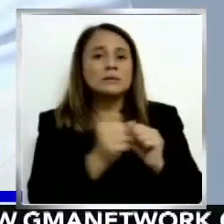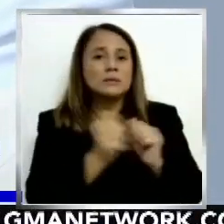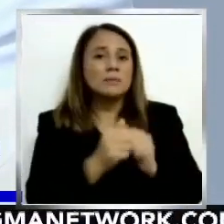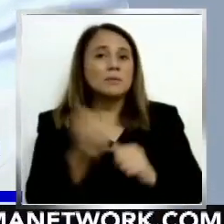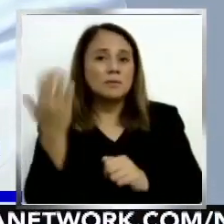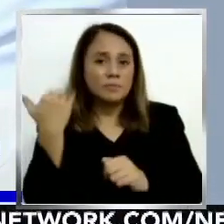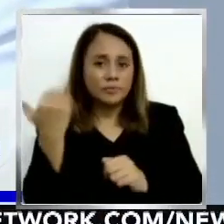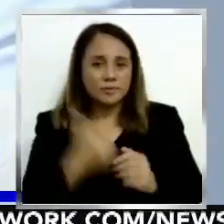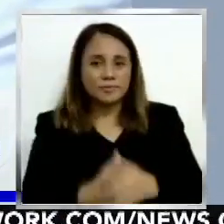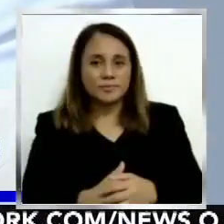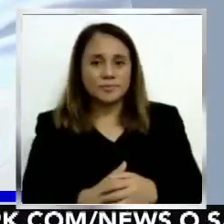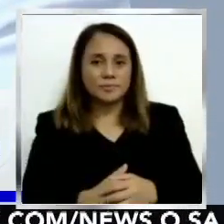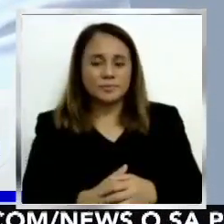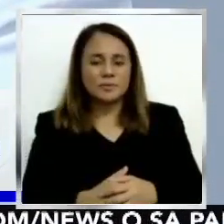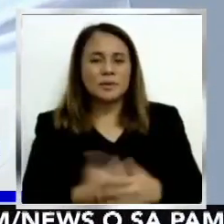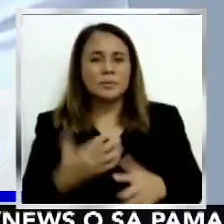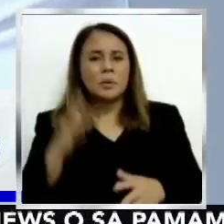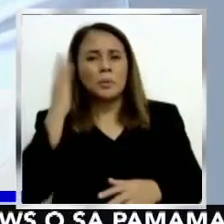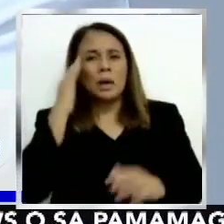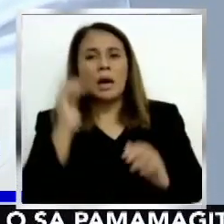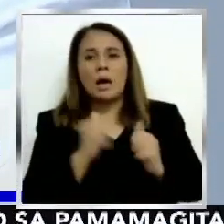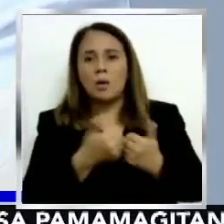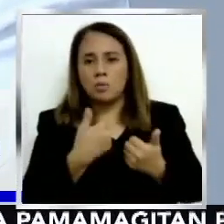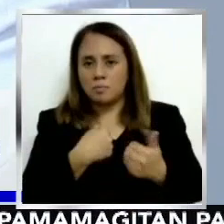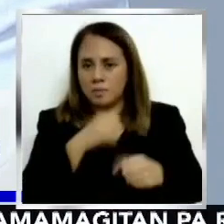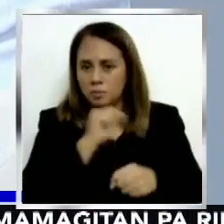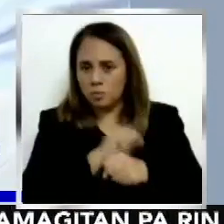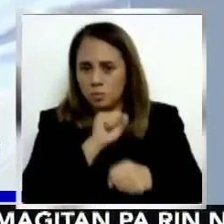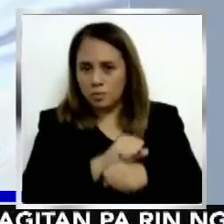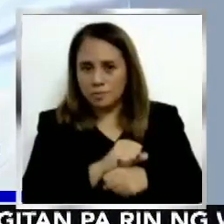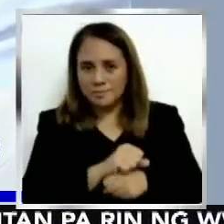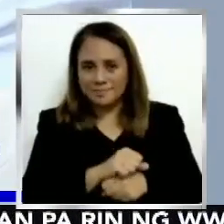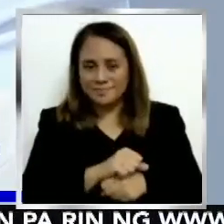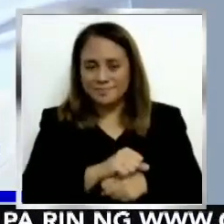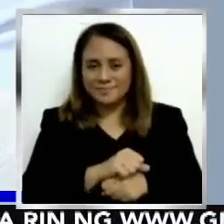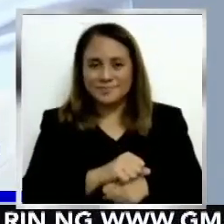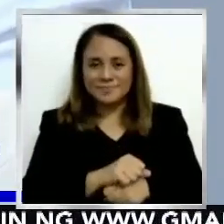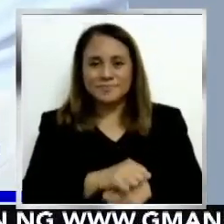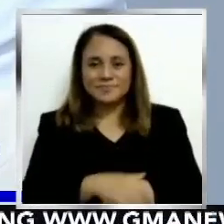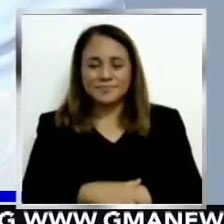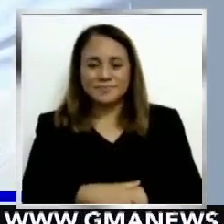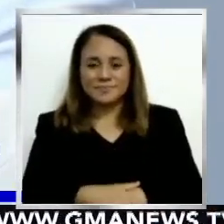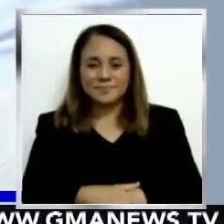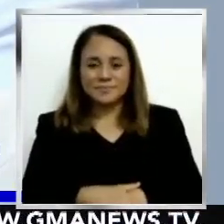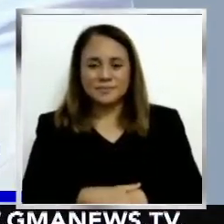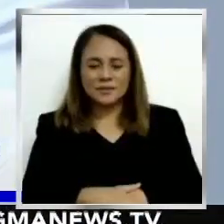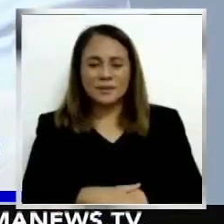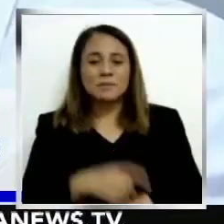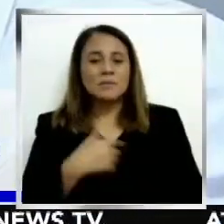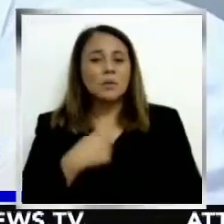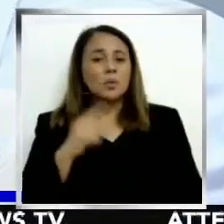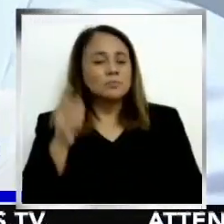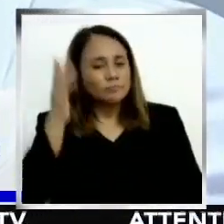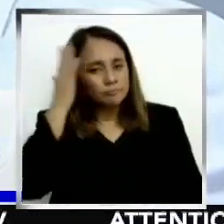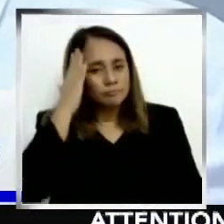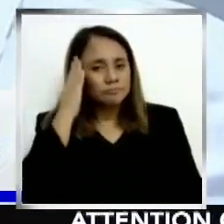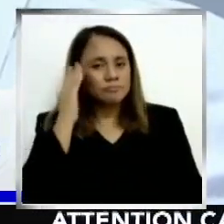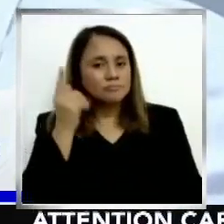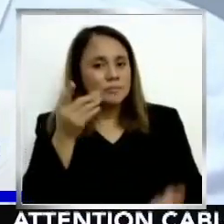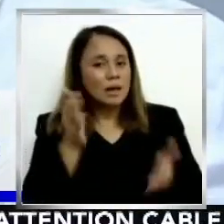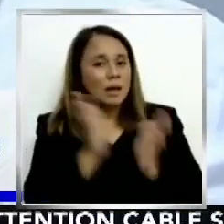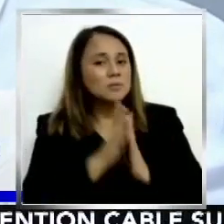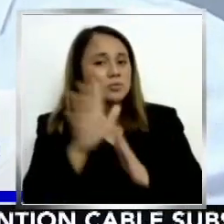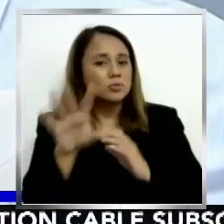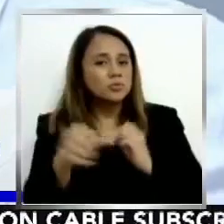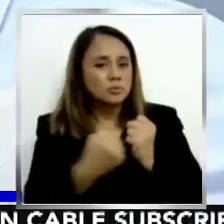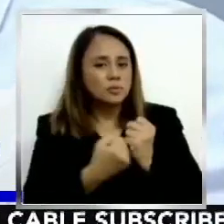niyo kung paano ako magtrabaho. So, I'm just asking for your support. Lahat ng ginagawa